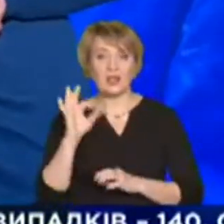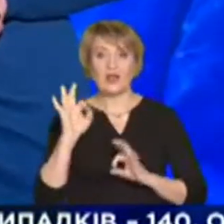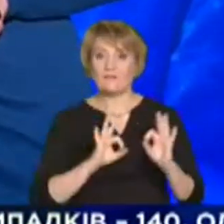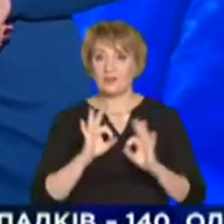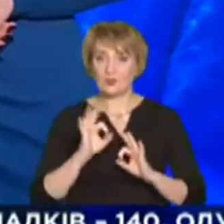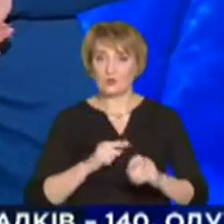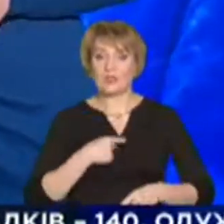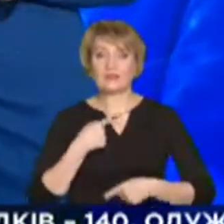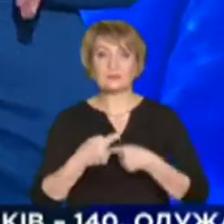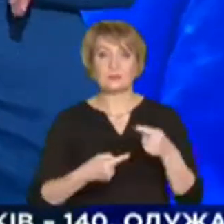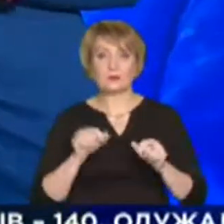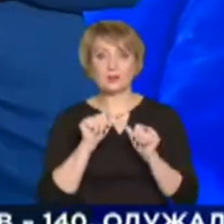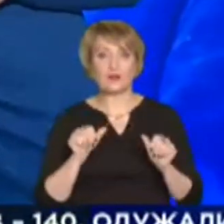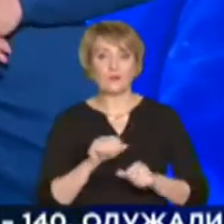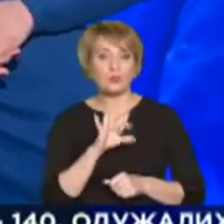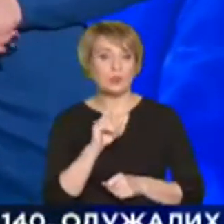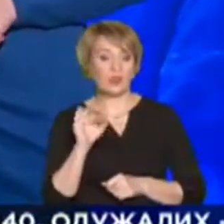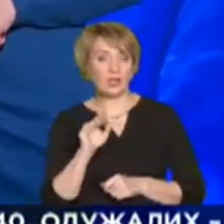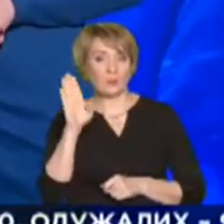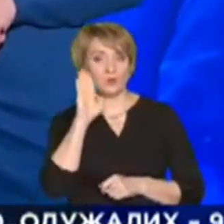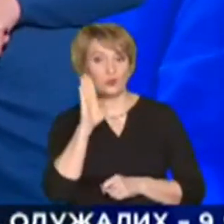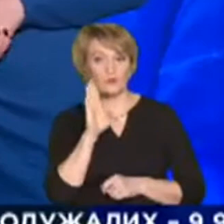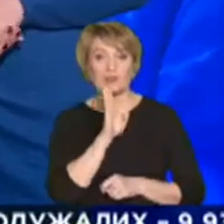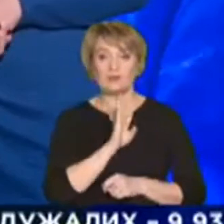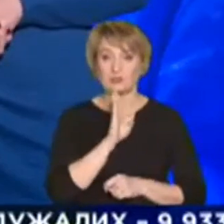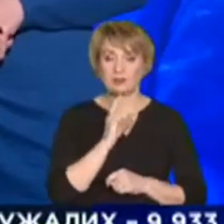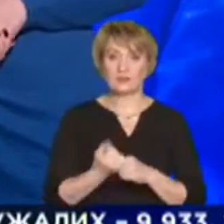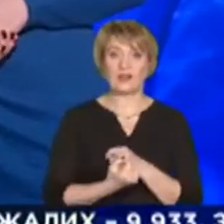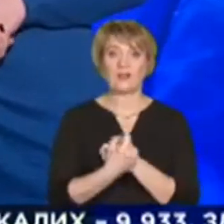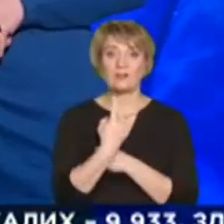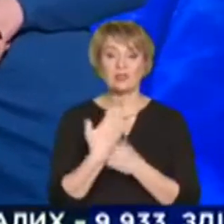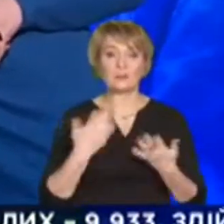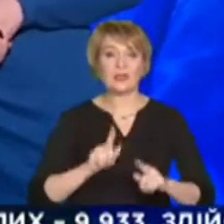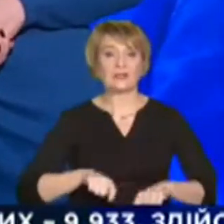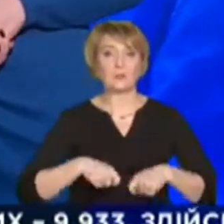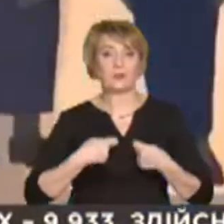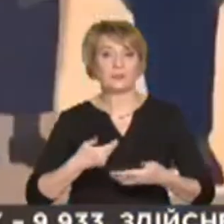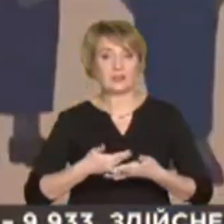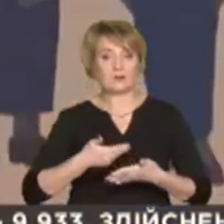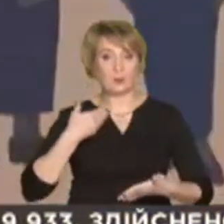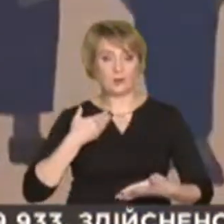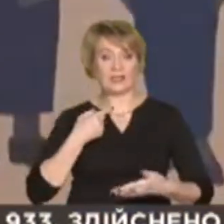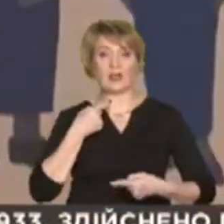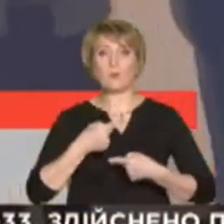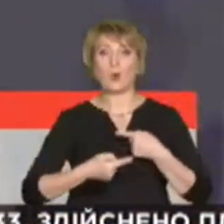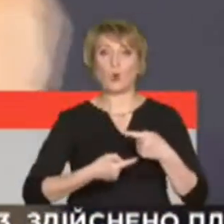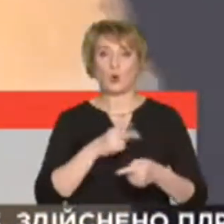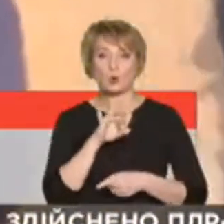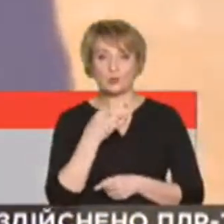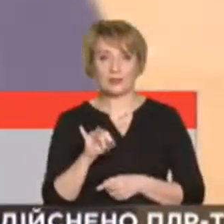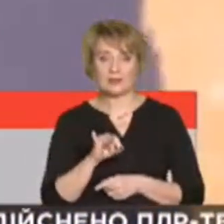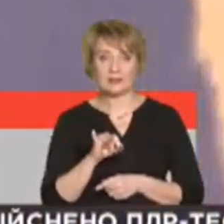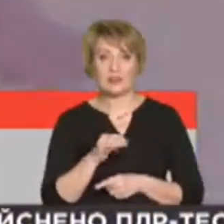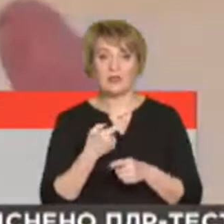10 до 15% успадкованих форм раку і у чоловіків, і у жінок викликані мутаціями, які передаються від попередніх поколінь. Наприклад, у